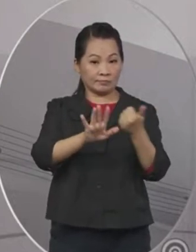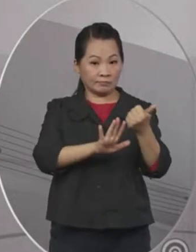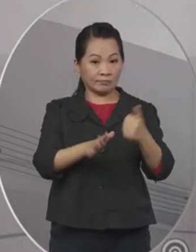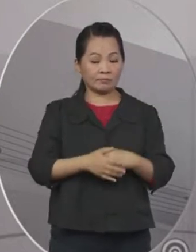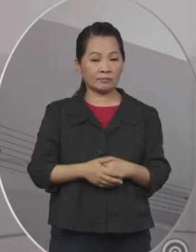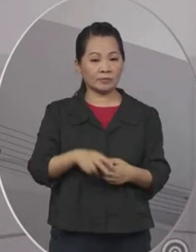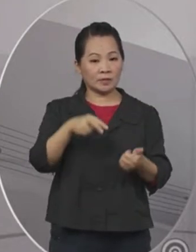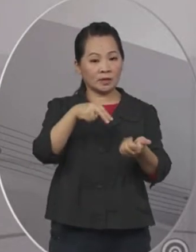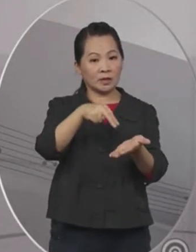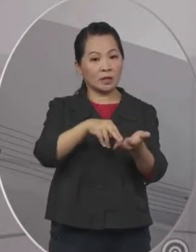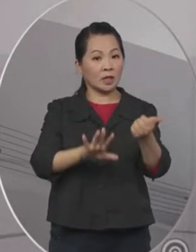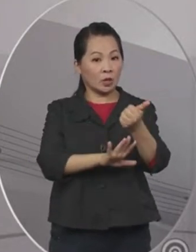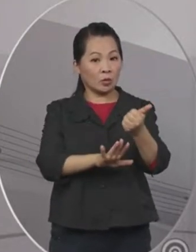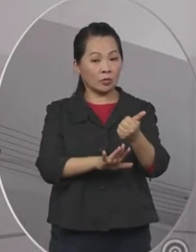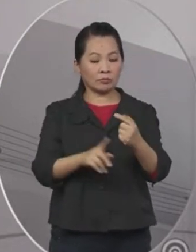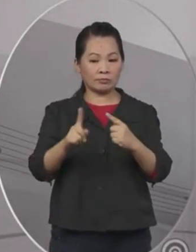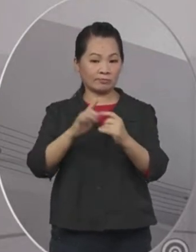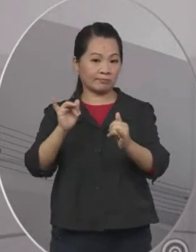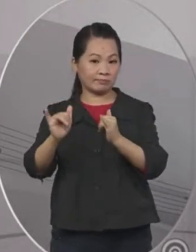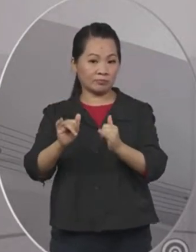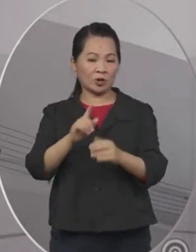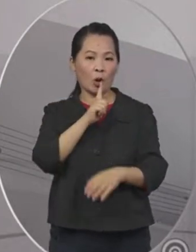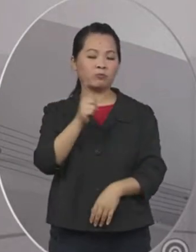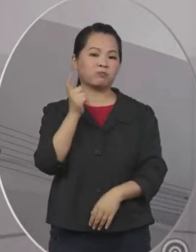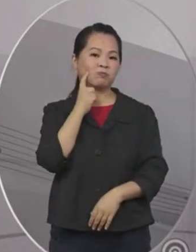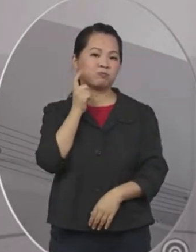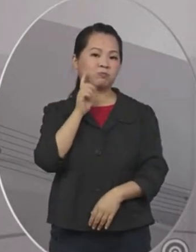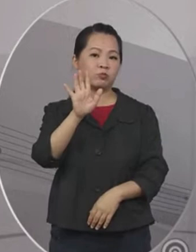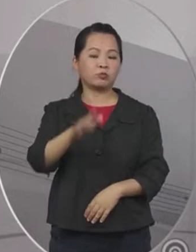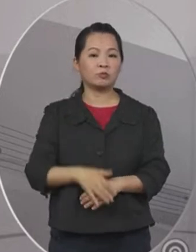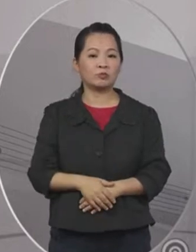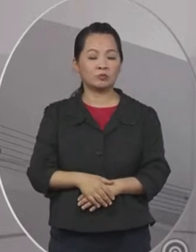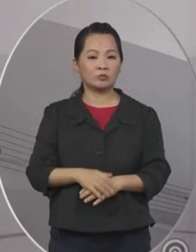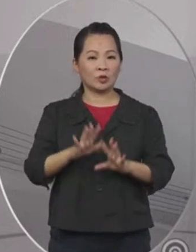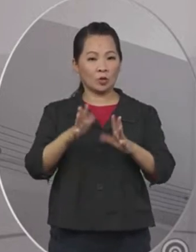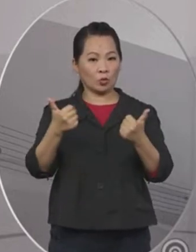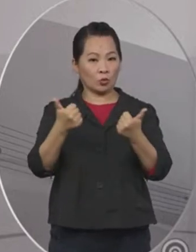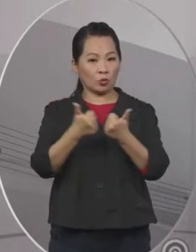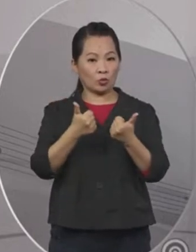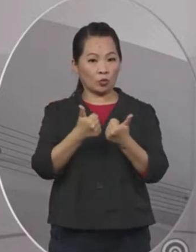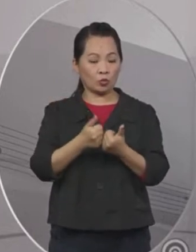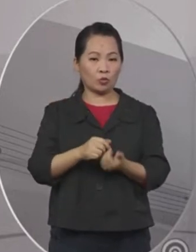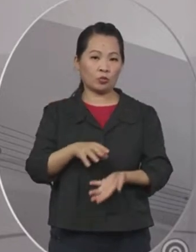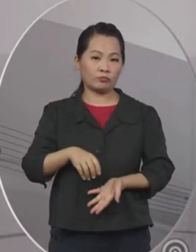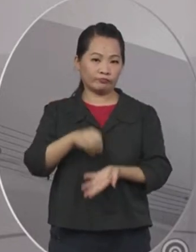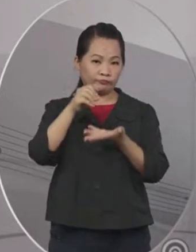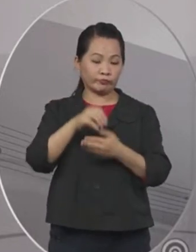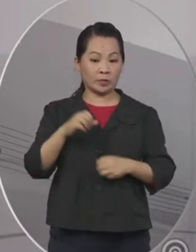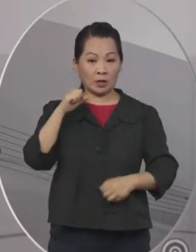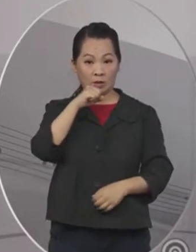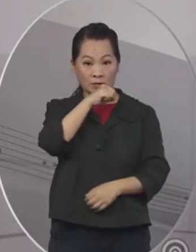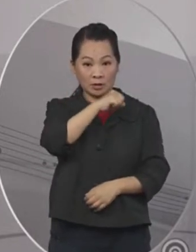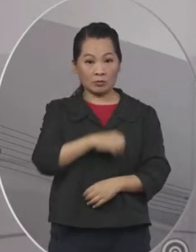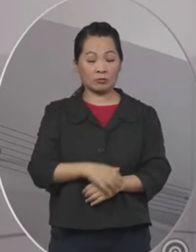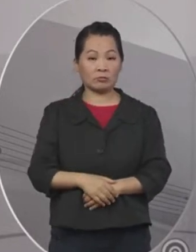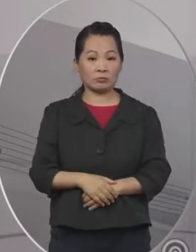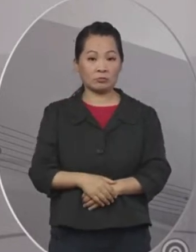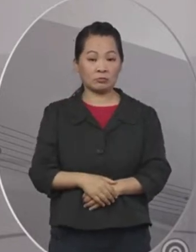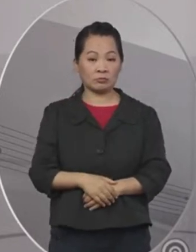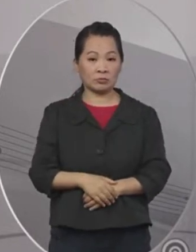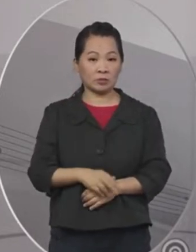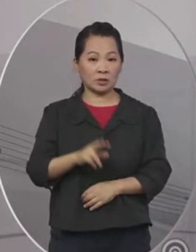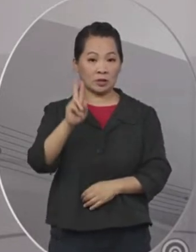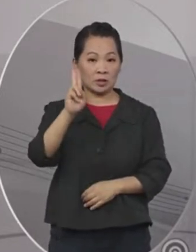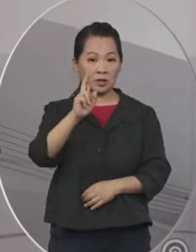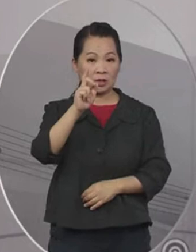对立委及百姓说谎，在国会殿堂宣称台湾已经没有合法